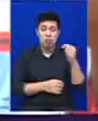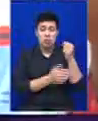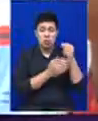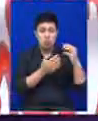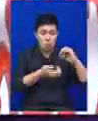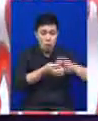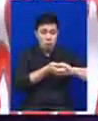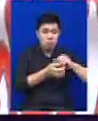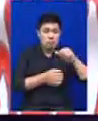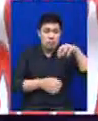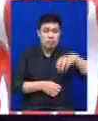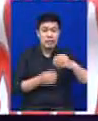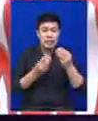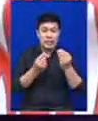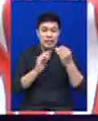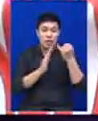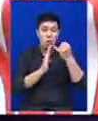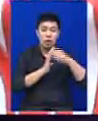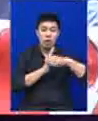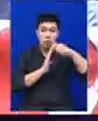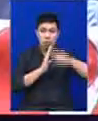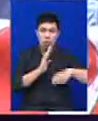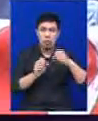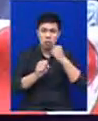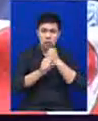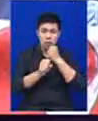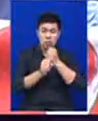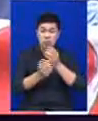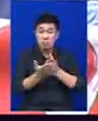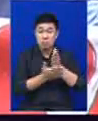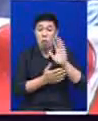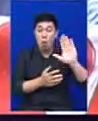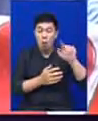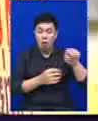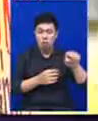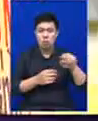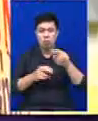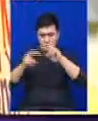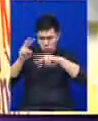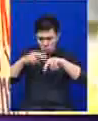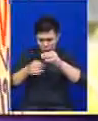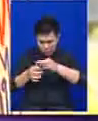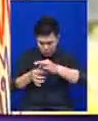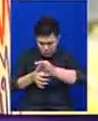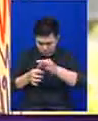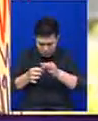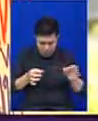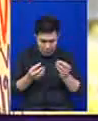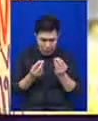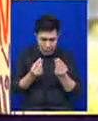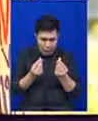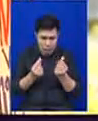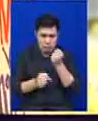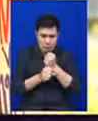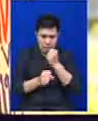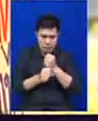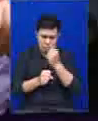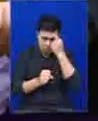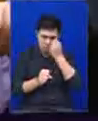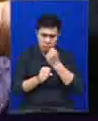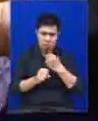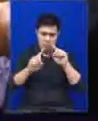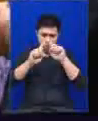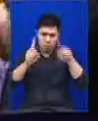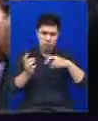ร่วมกับสำนักงานที่ดินจังหวัดนครราชสีมาสาขาด่านขุนทดดำเนินการตรวจสอบแนวเขตรังวัดที่ดินเพื่อขอออกหนังสือ